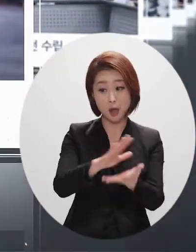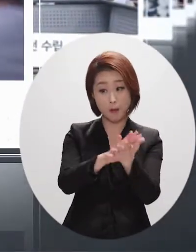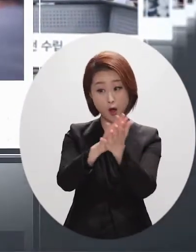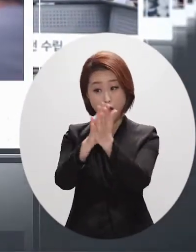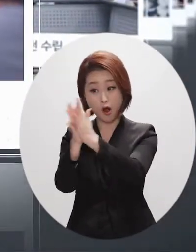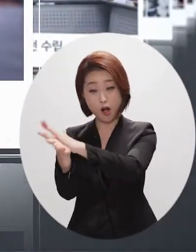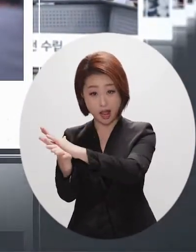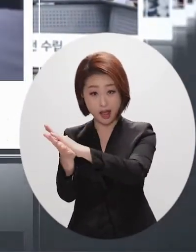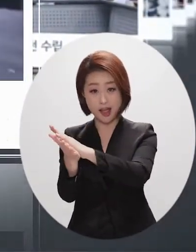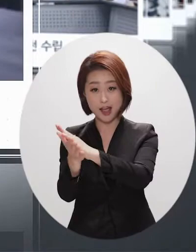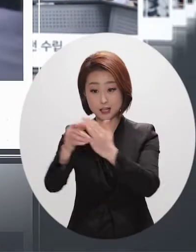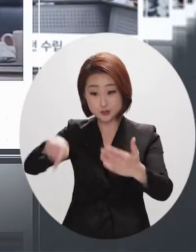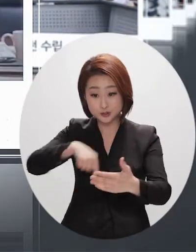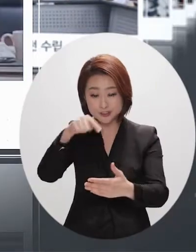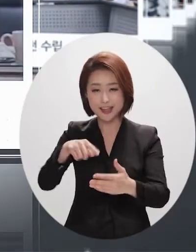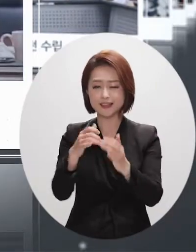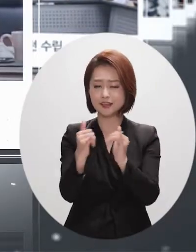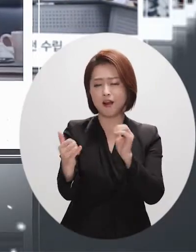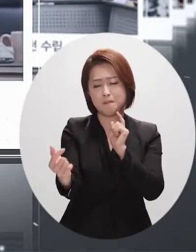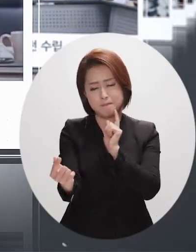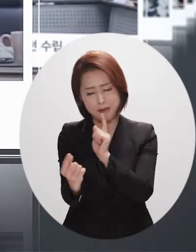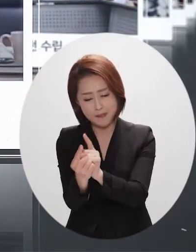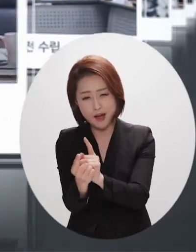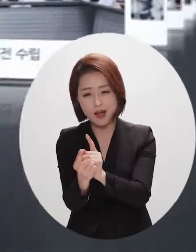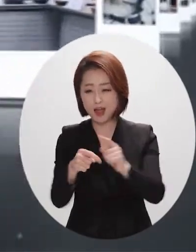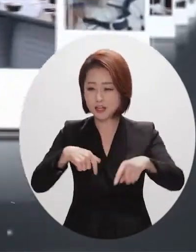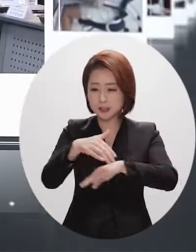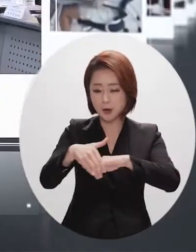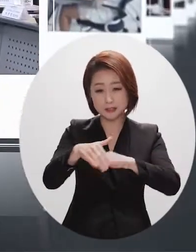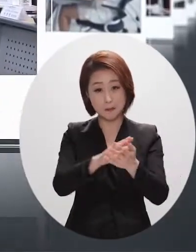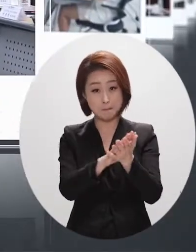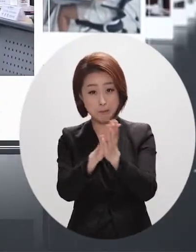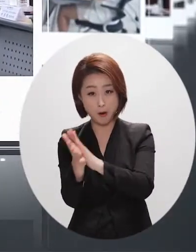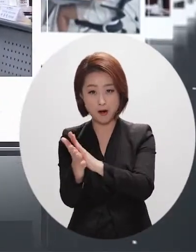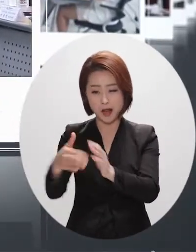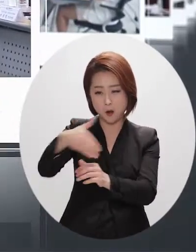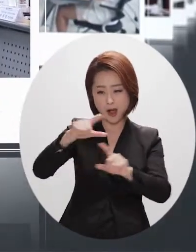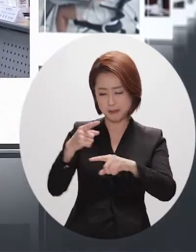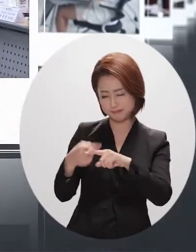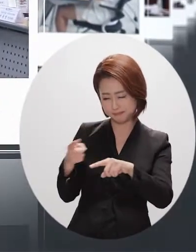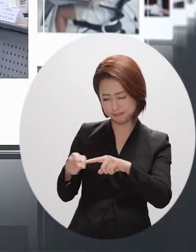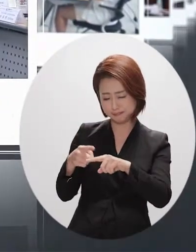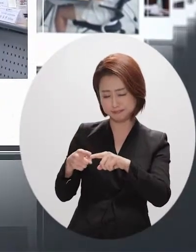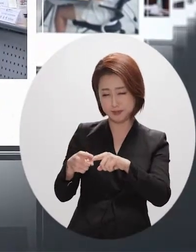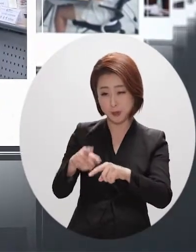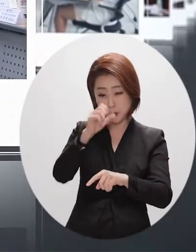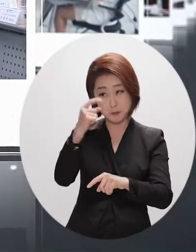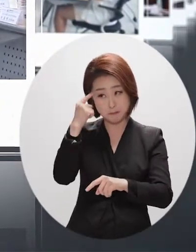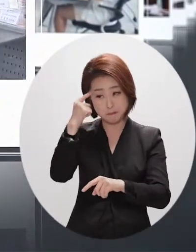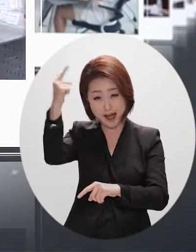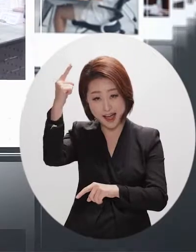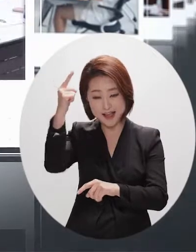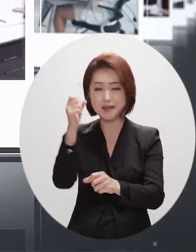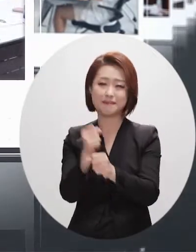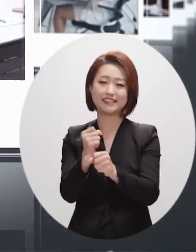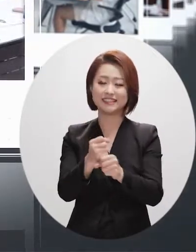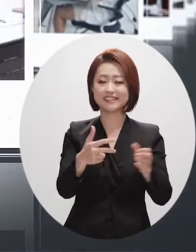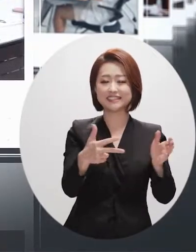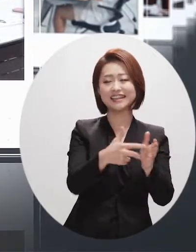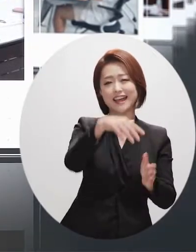그 변화의 중심에는 시민을 만나고 달라지는 정책과 환경을 분석해서